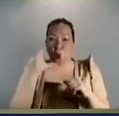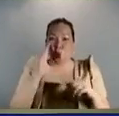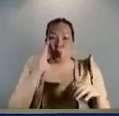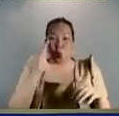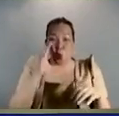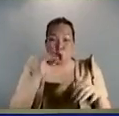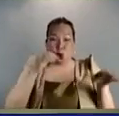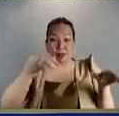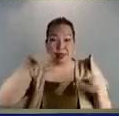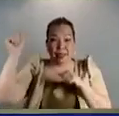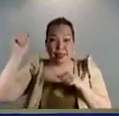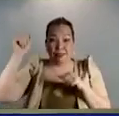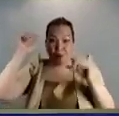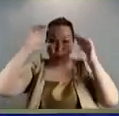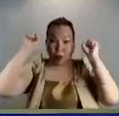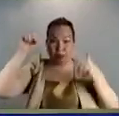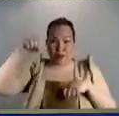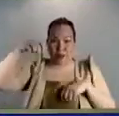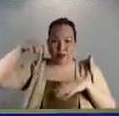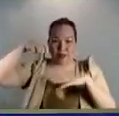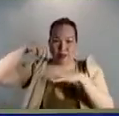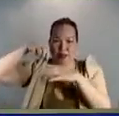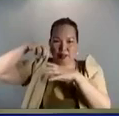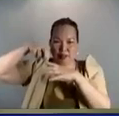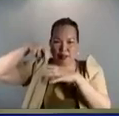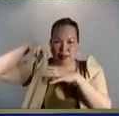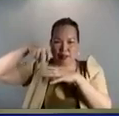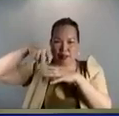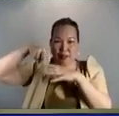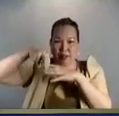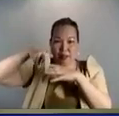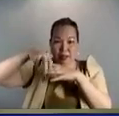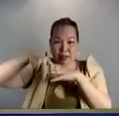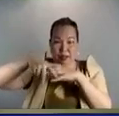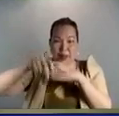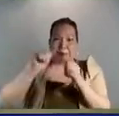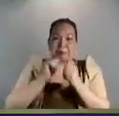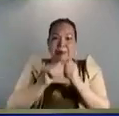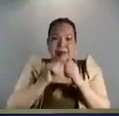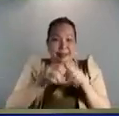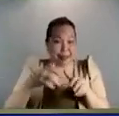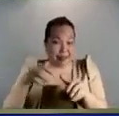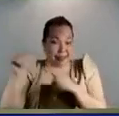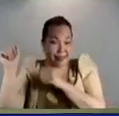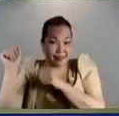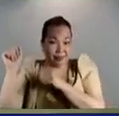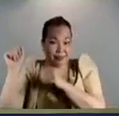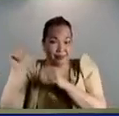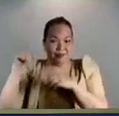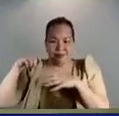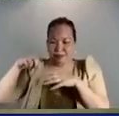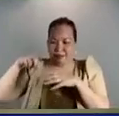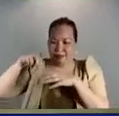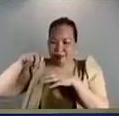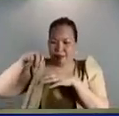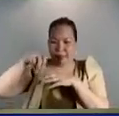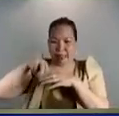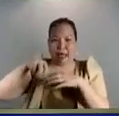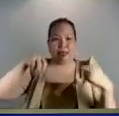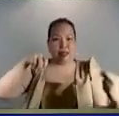hagdanang yan, ang kumbaga ay magpapahiwatig na ito na yung kanyang pamamaalam sa kanyang